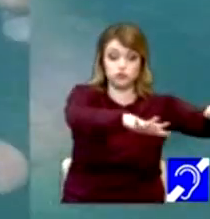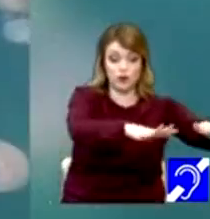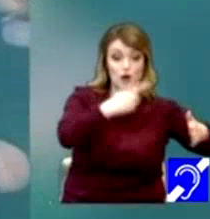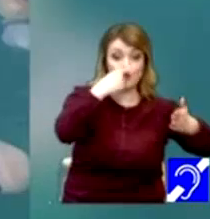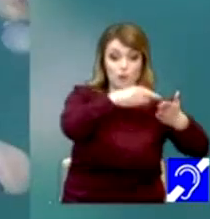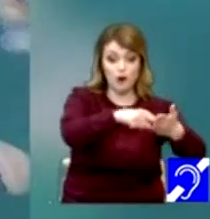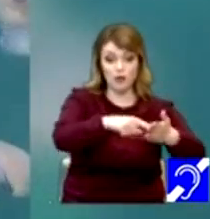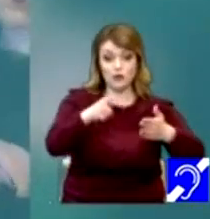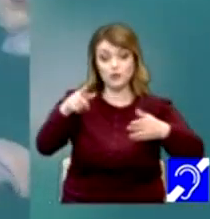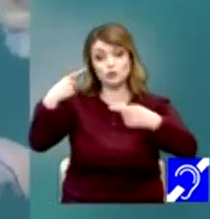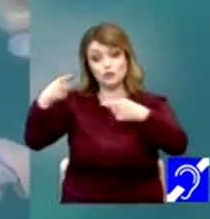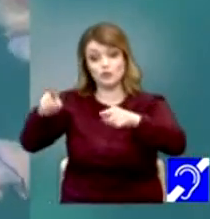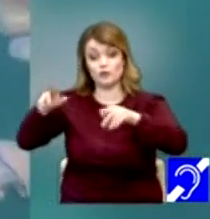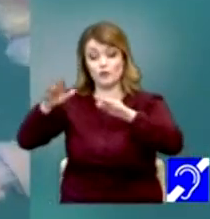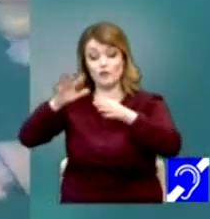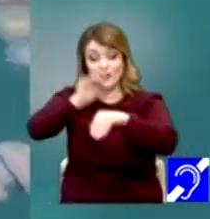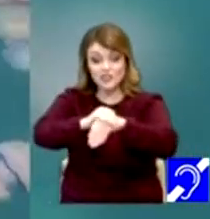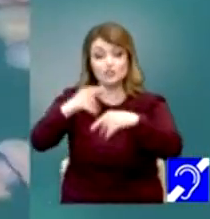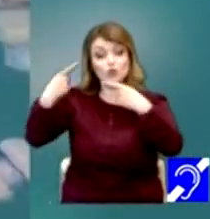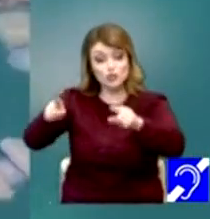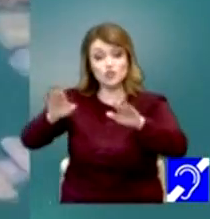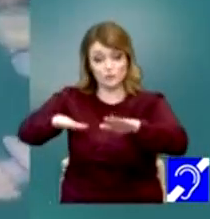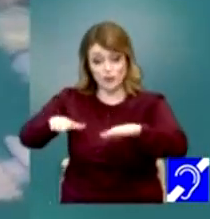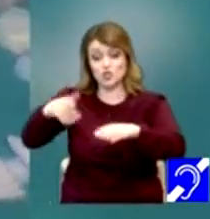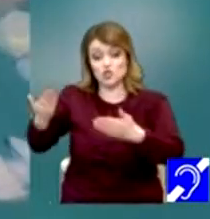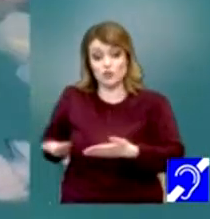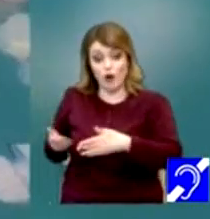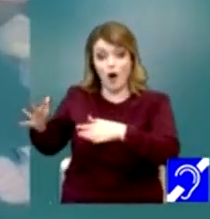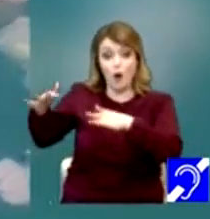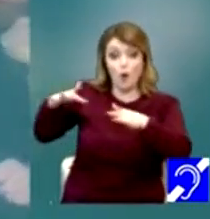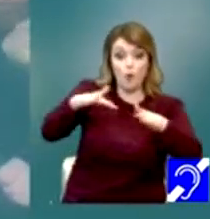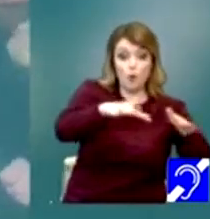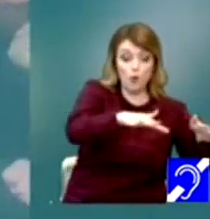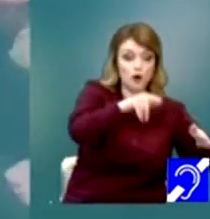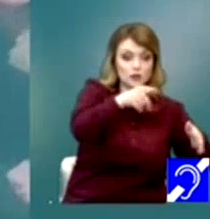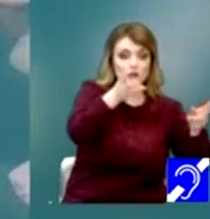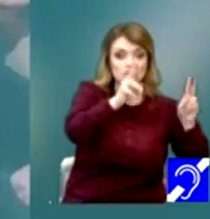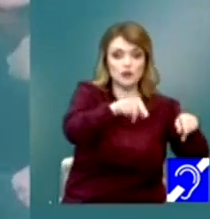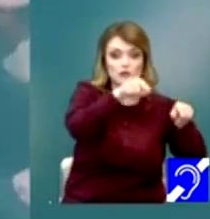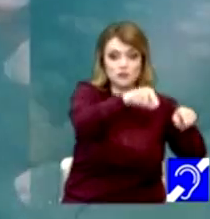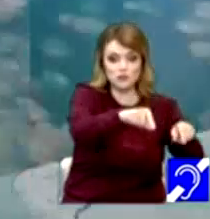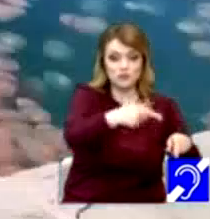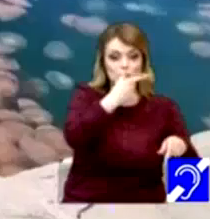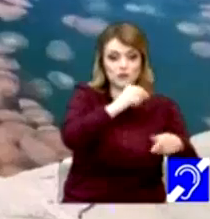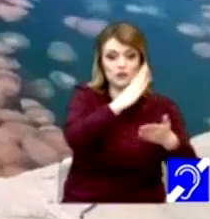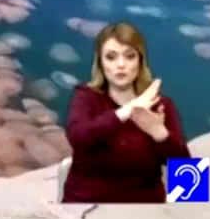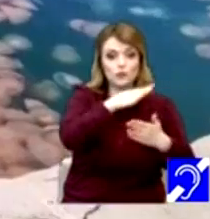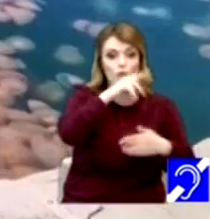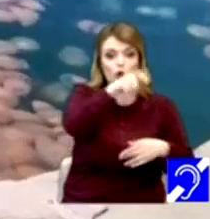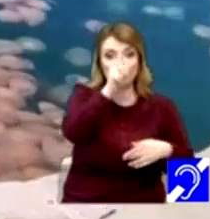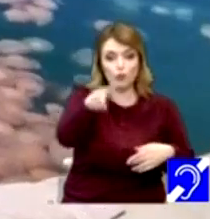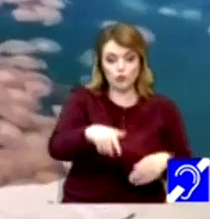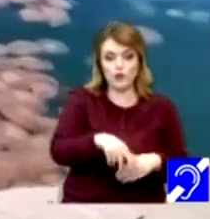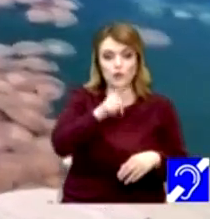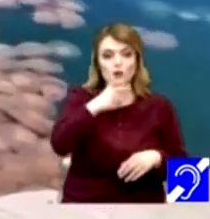vietăți înspăimântătoare au rămas la suprafață deoarece apa este mai caldă, iar planctonul, care e principala sursă de hrană,